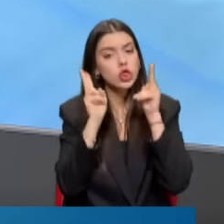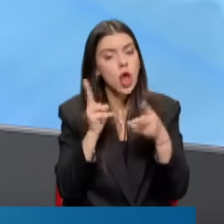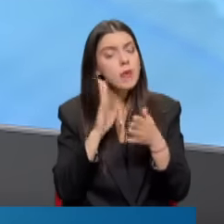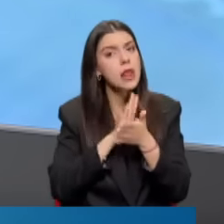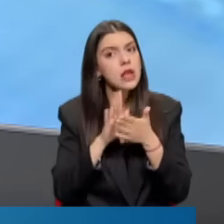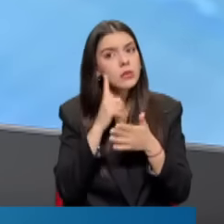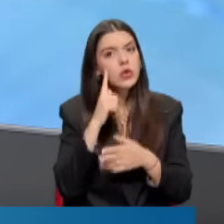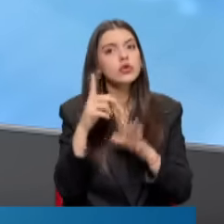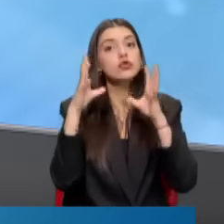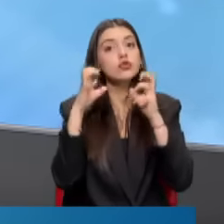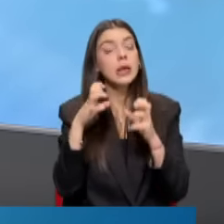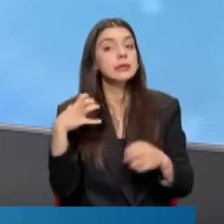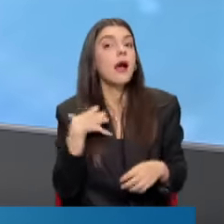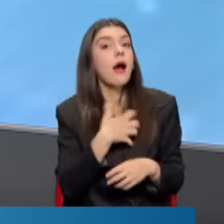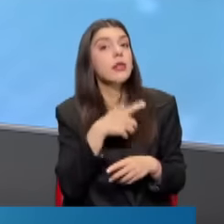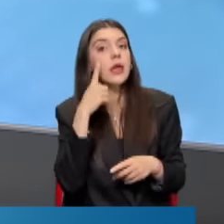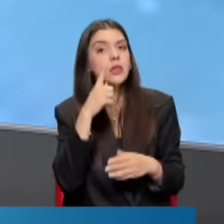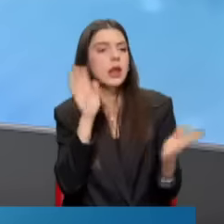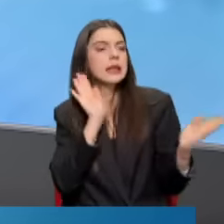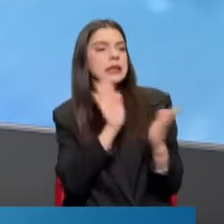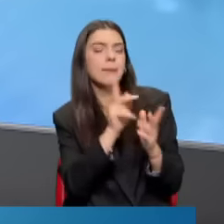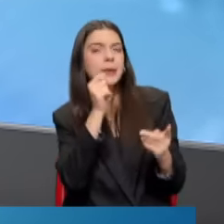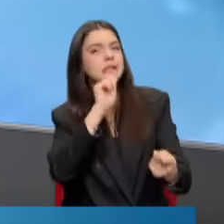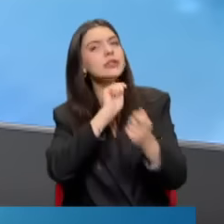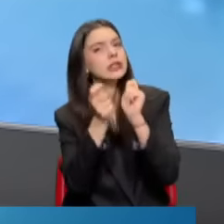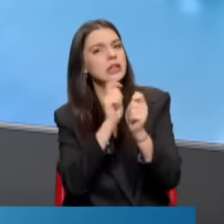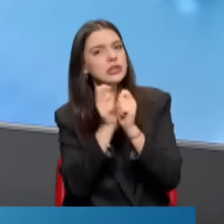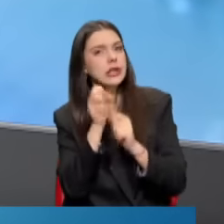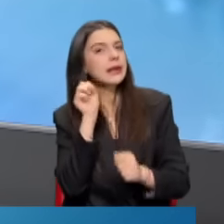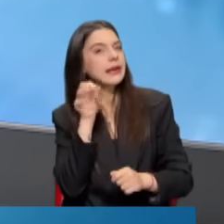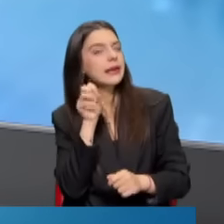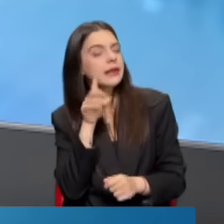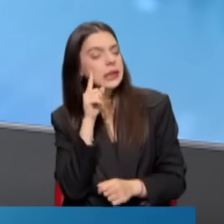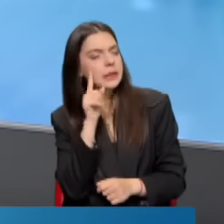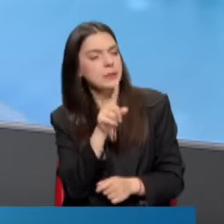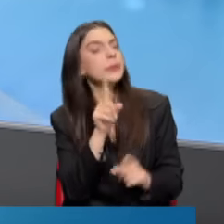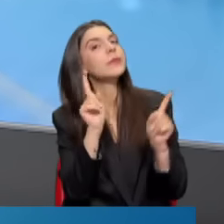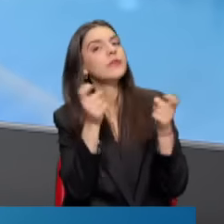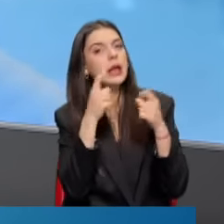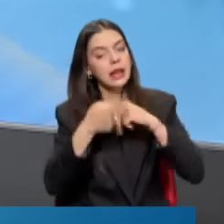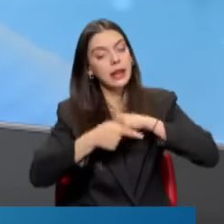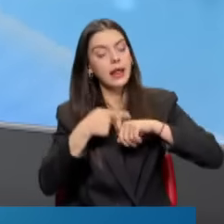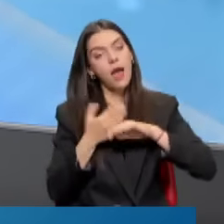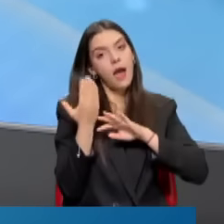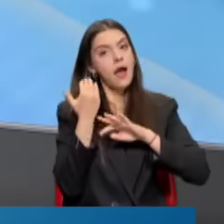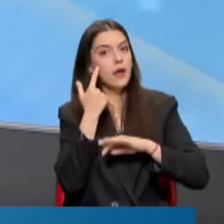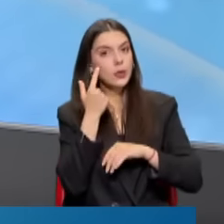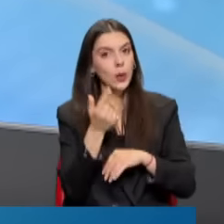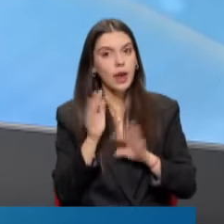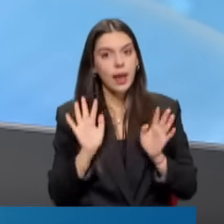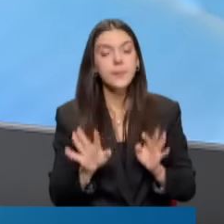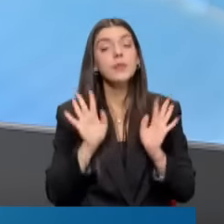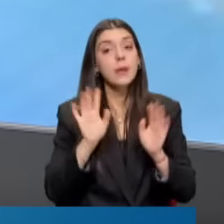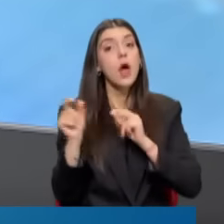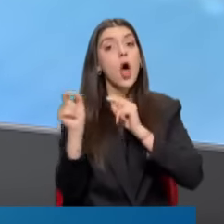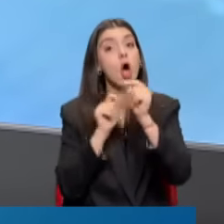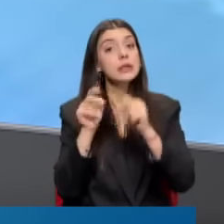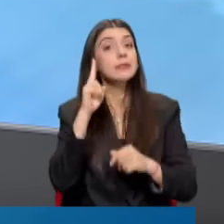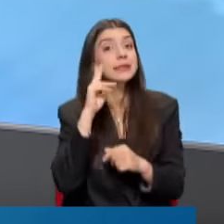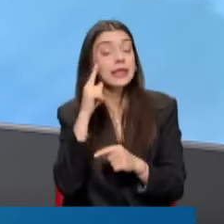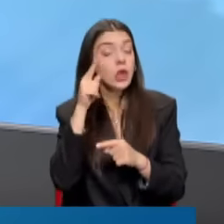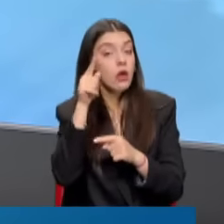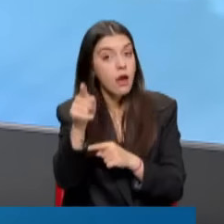Artık cumartesi annelerine yaklaşımın değişeceğine dair bir takım sinyaller verildi geçtiğimiz haftalarda ancak Özlem Zengin'in